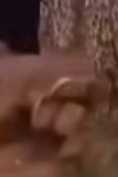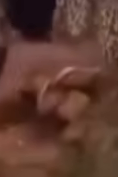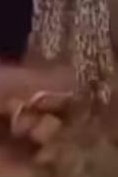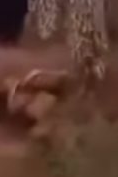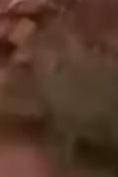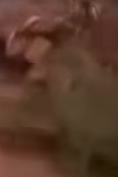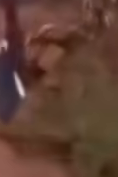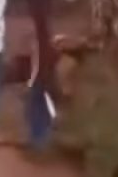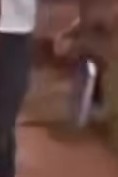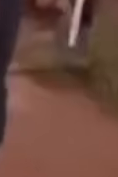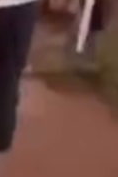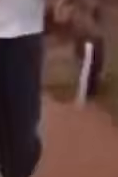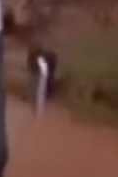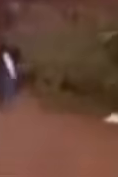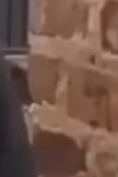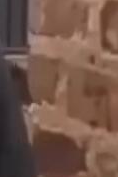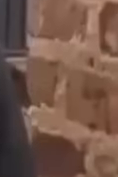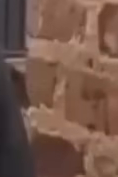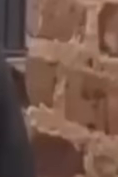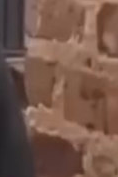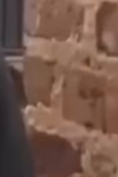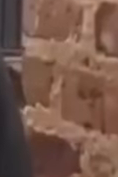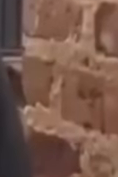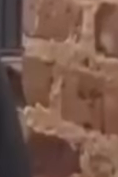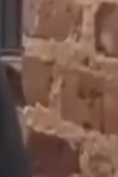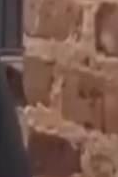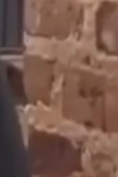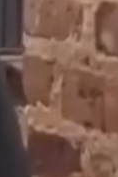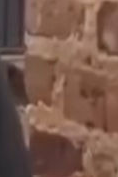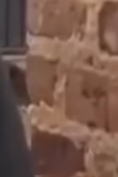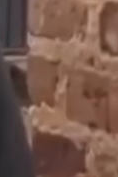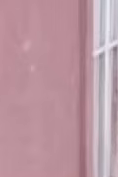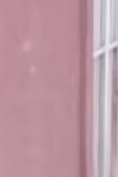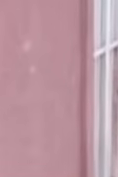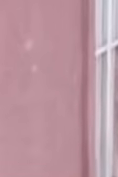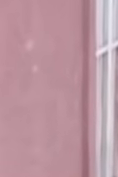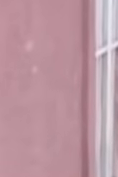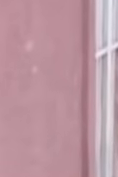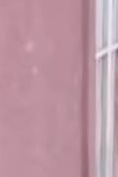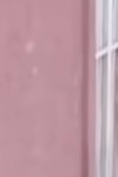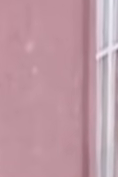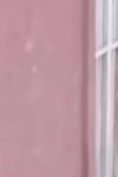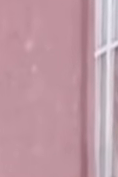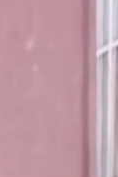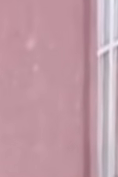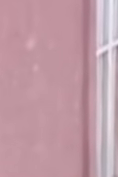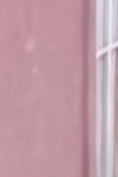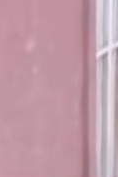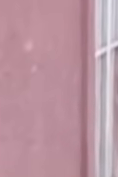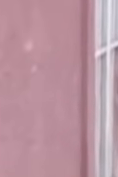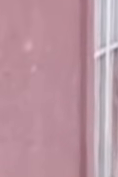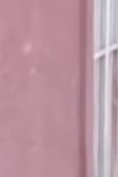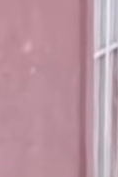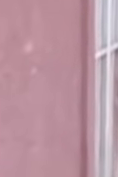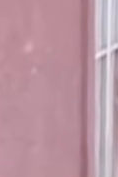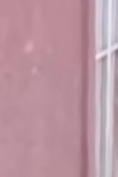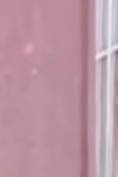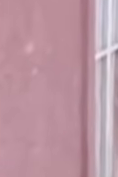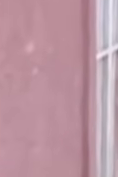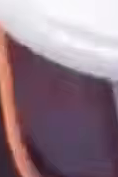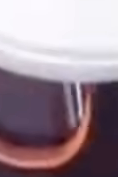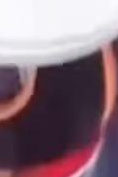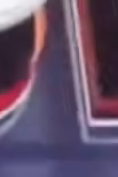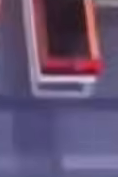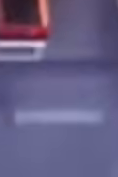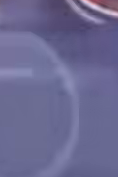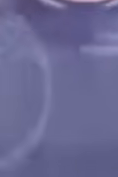abatuze bakyawunikiridde olw'omuvubuka eyakozesa omuwala mu nju y'abakadde be n'amutta abazadde okulaba nga somesa ekisuuka abaana